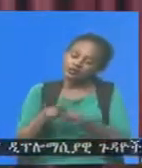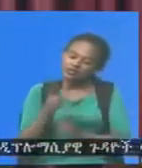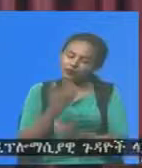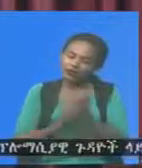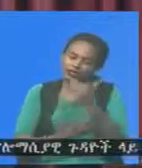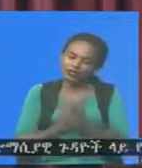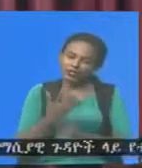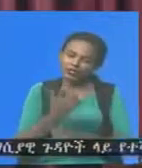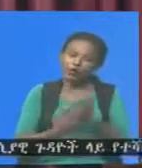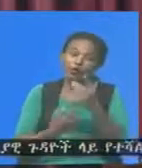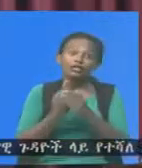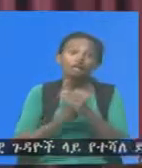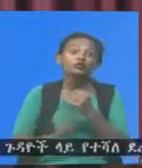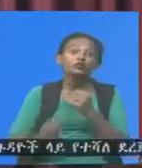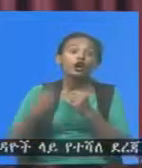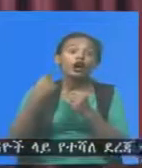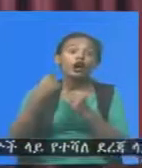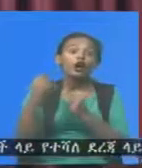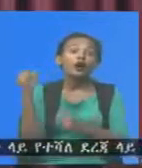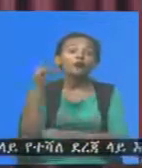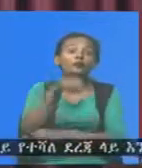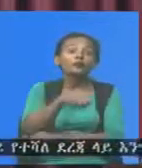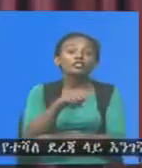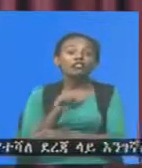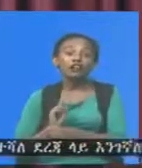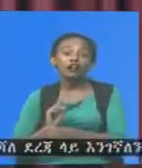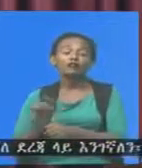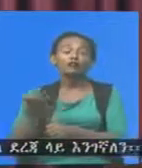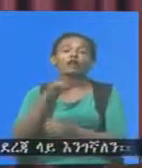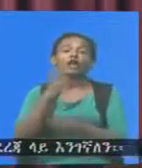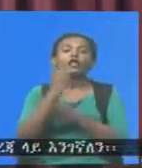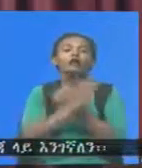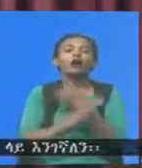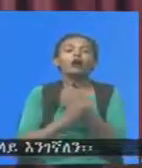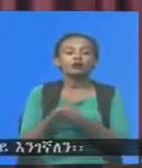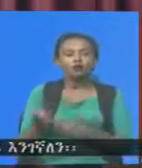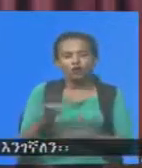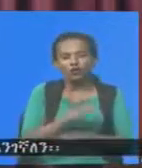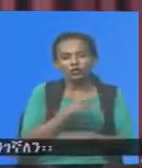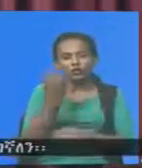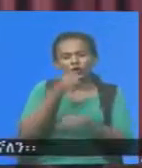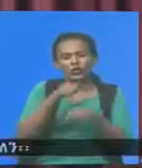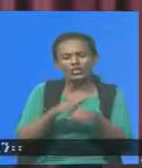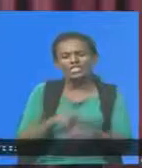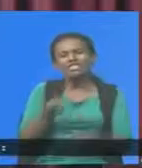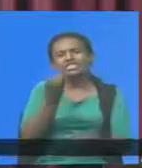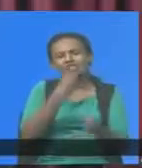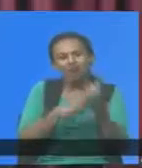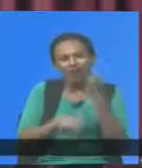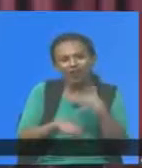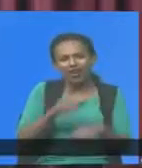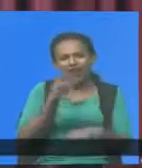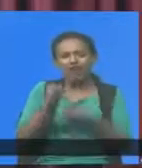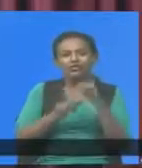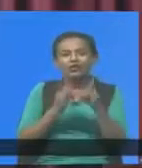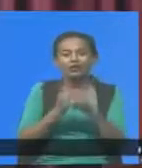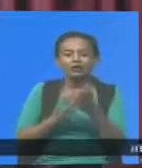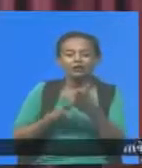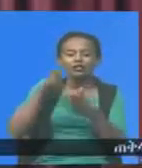በውይይት ብቻ መሸናነፍ የሚሆንላት አገር እንፍጠር። ሁሌ ስንባላ ዘመን የምንሻገር